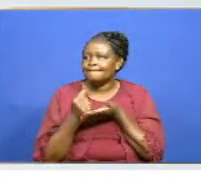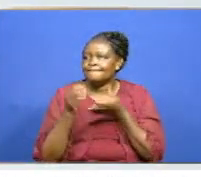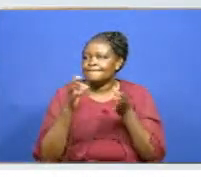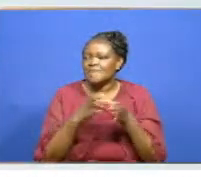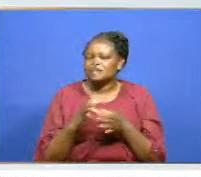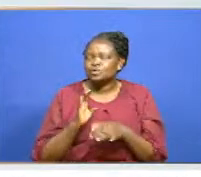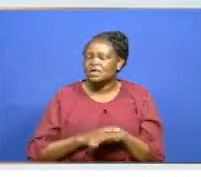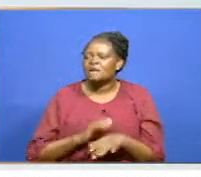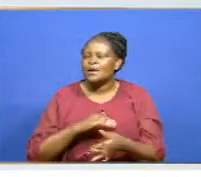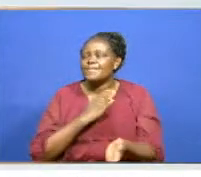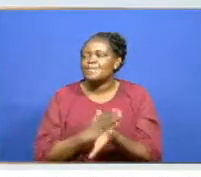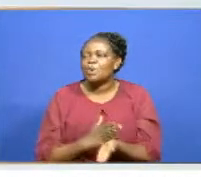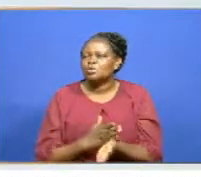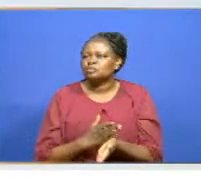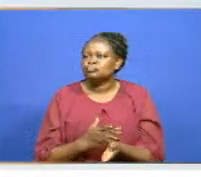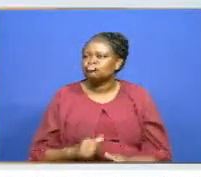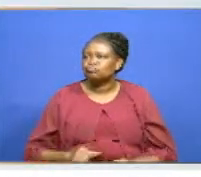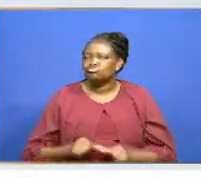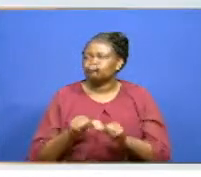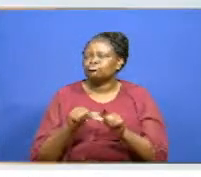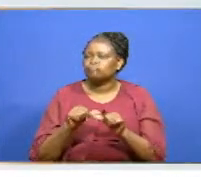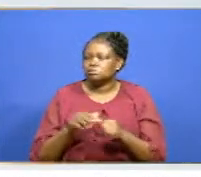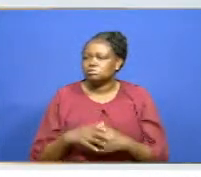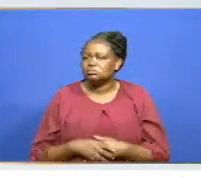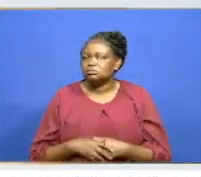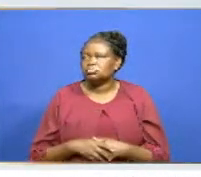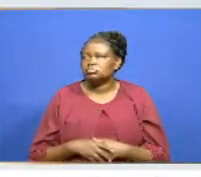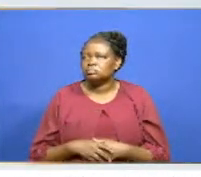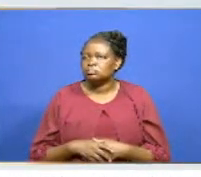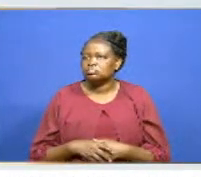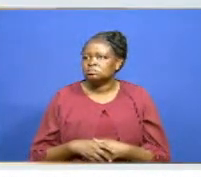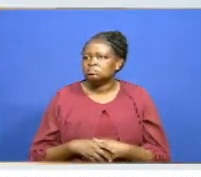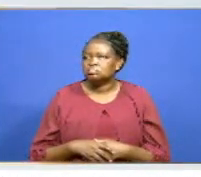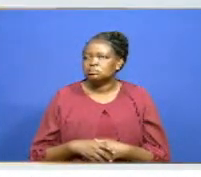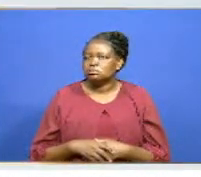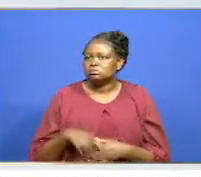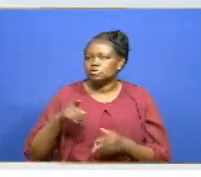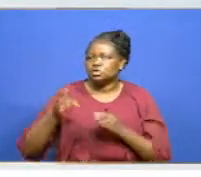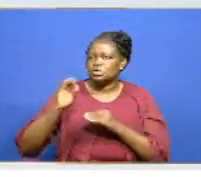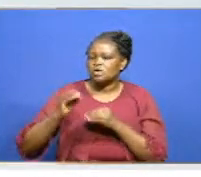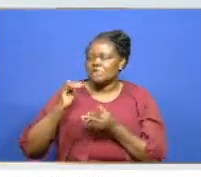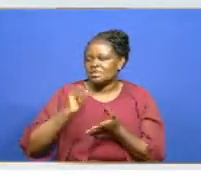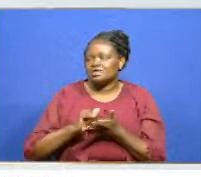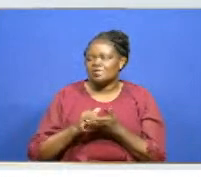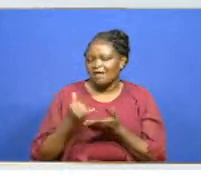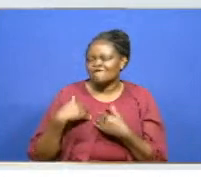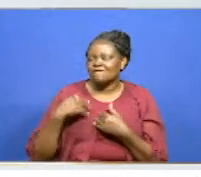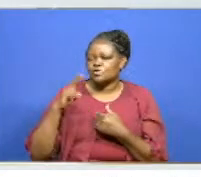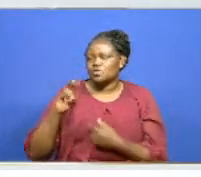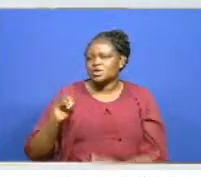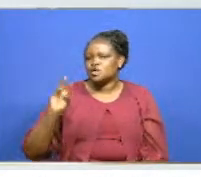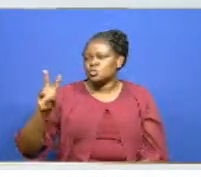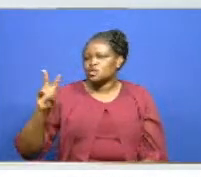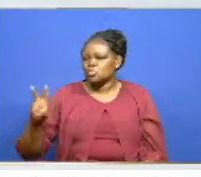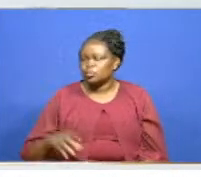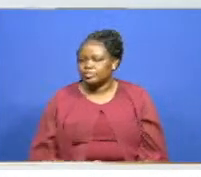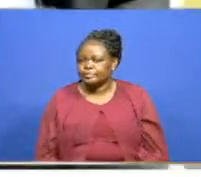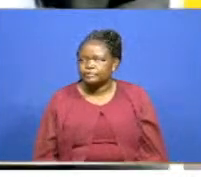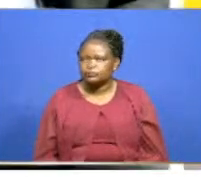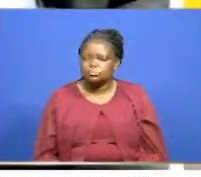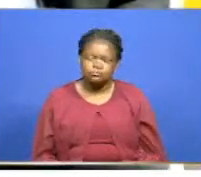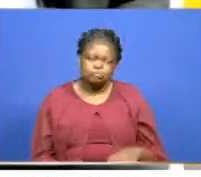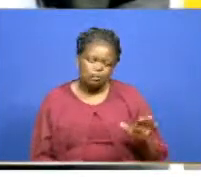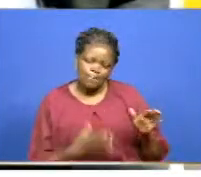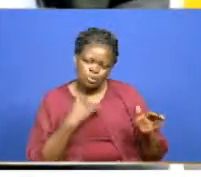kupata nguvu ya kuweza kustahimili kufika hizi elections ambazo zinakuja za 2022. Na